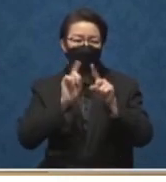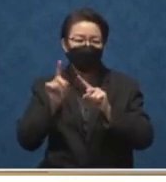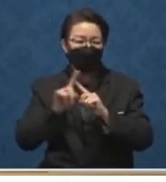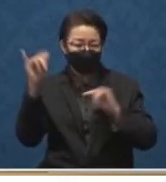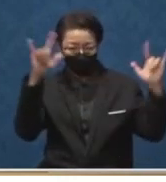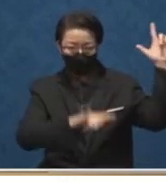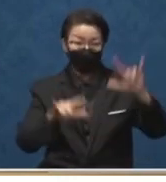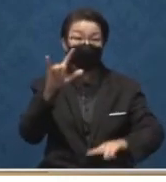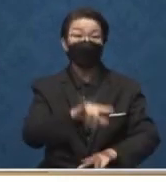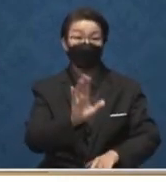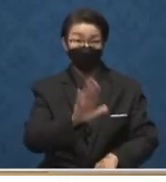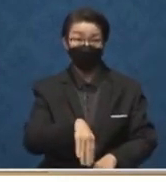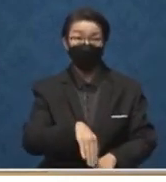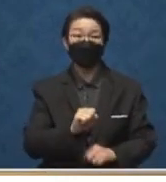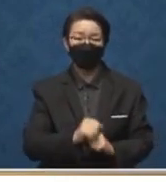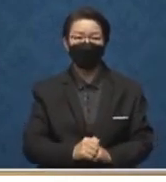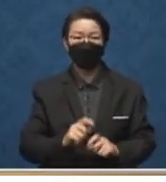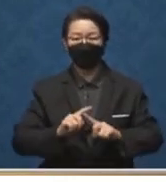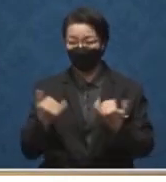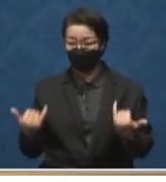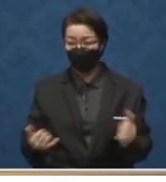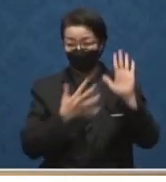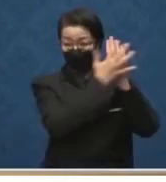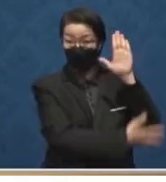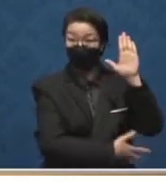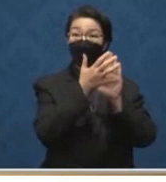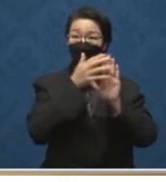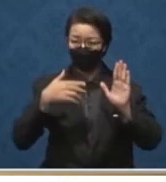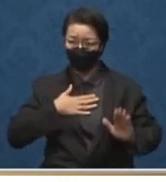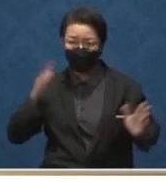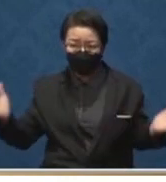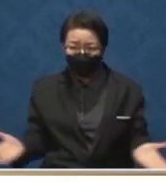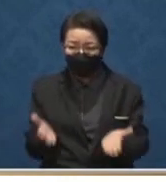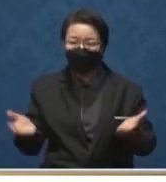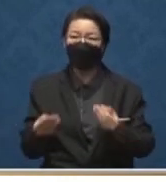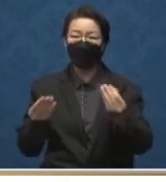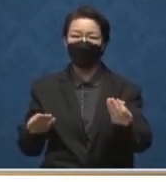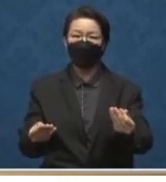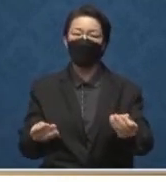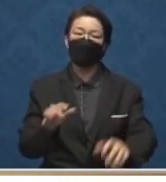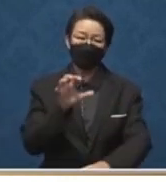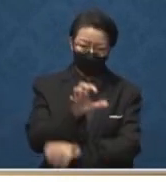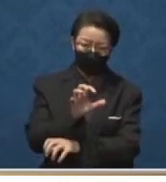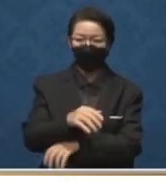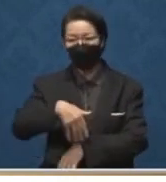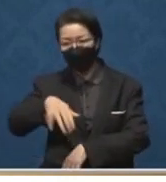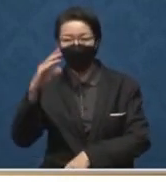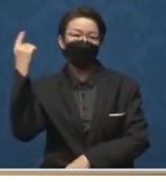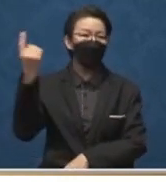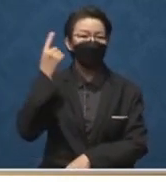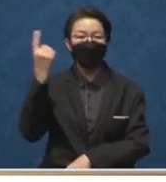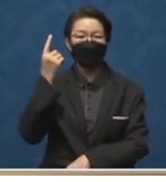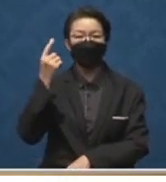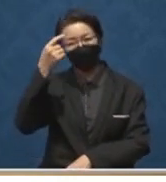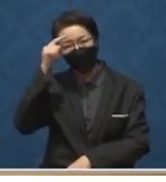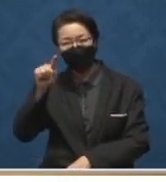ปัจจบันนี้เรามการส่เสริมการทเที่ยวทั่วไทยคอในเมืไยกนเองซึเป็นการบงคับการไปเที่ยวเพ